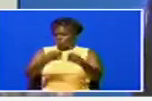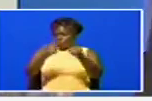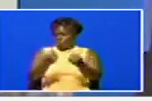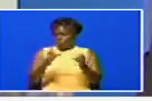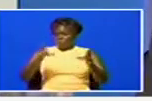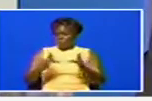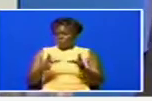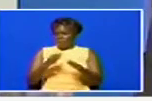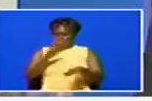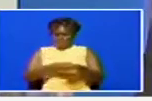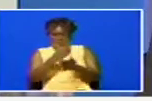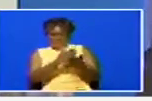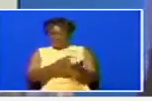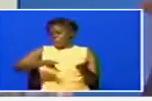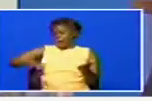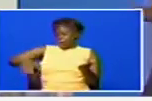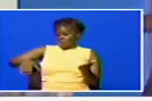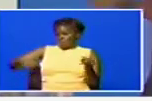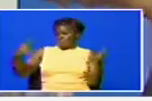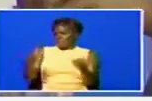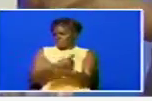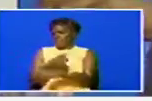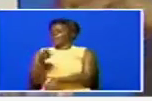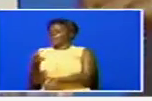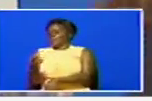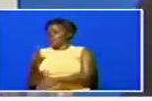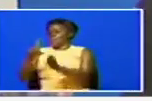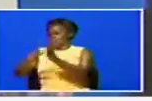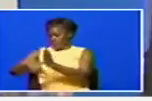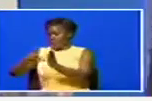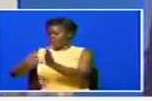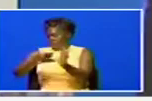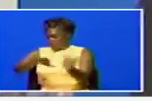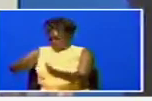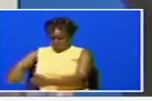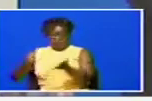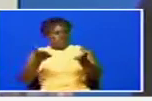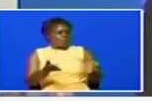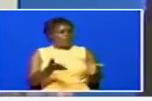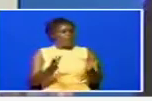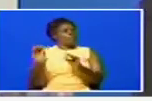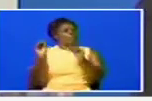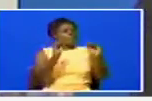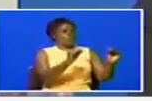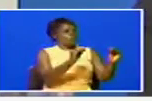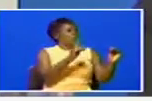kijamii kuhusiana na baadhi ya kaunti na tofauti hiyo. Tutakuja kujadili hilo, lakini mtazamaji, kwanza kabisa, Lofti Matambo yuko katika